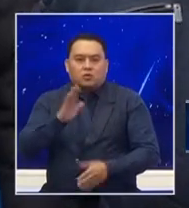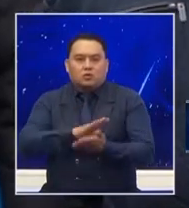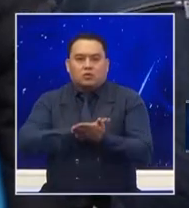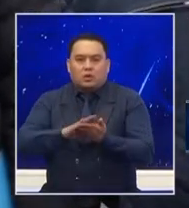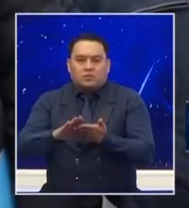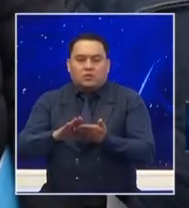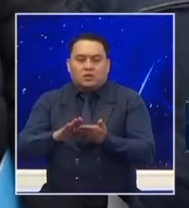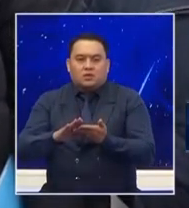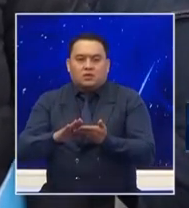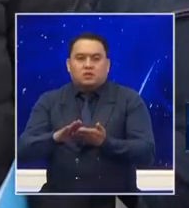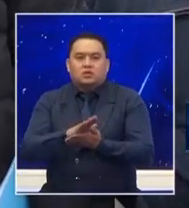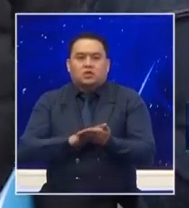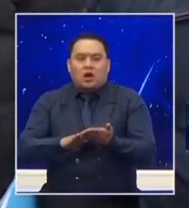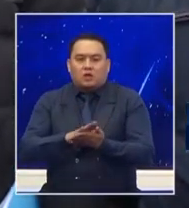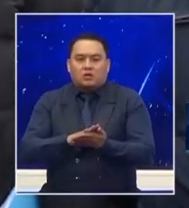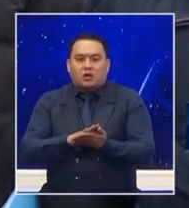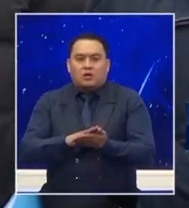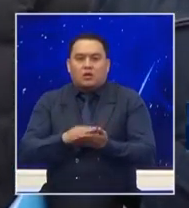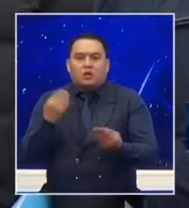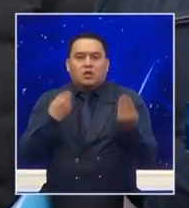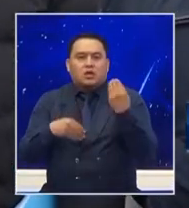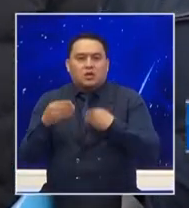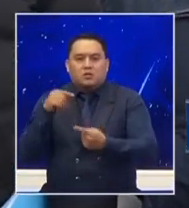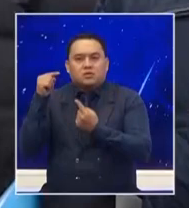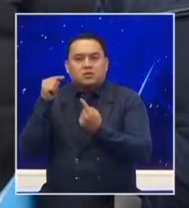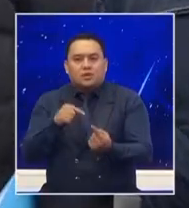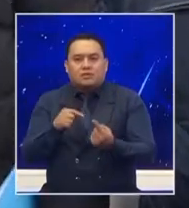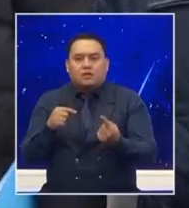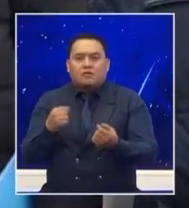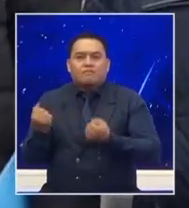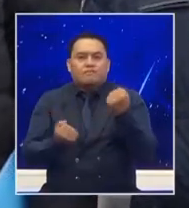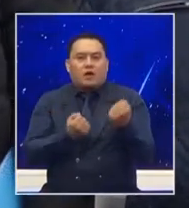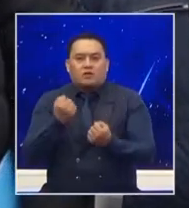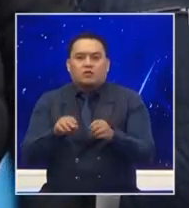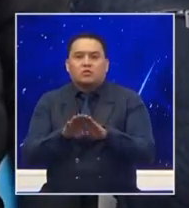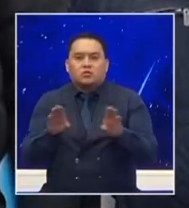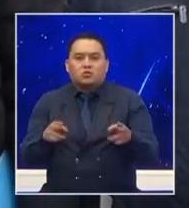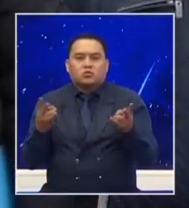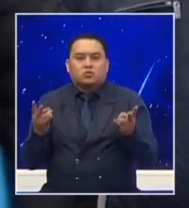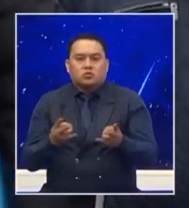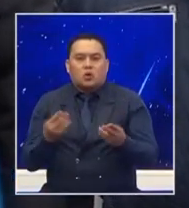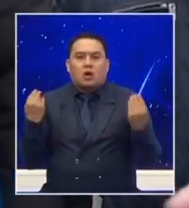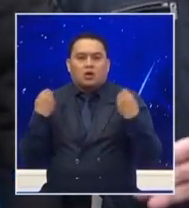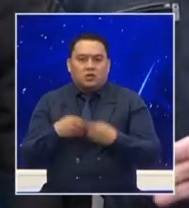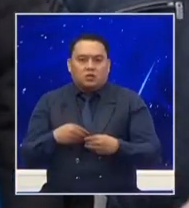өте, шыққанда, кондукторлар, киіміне дейін бәрін посмотрите, водители тоже сами, одеты.